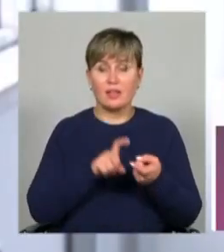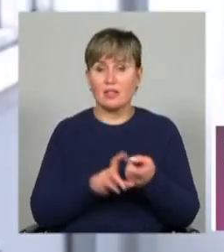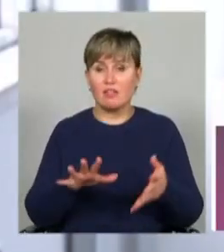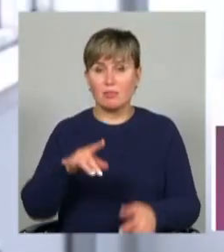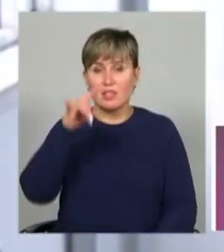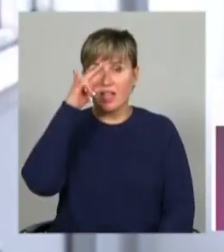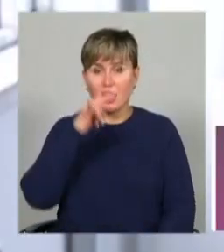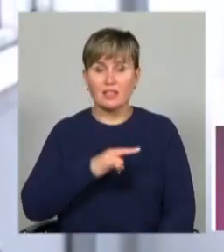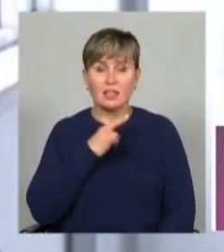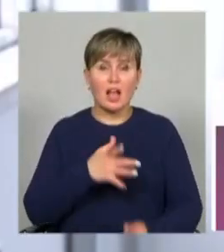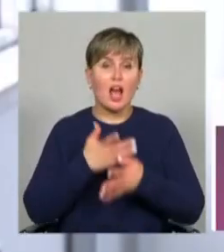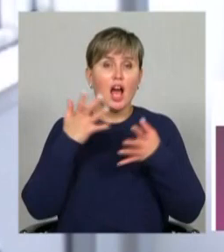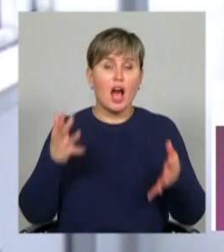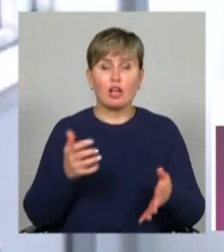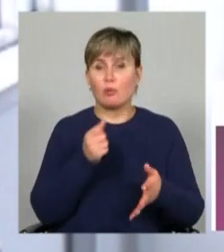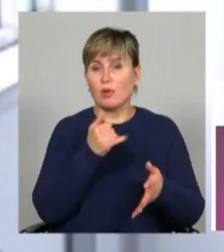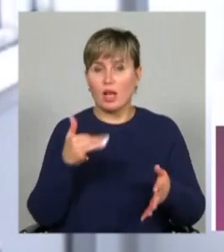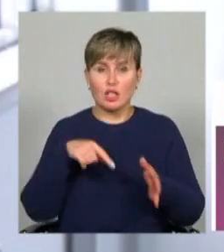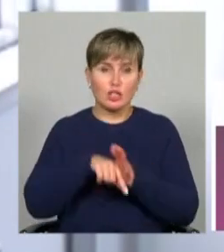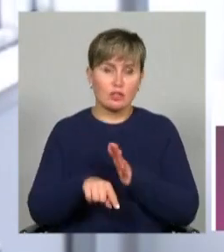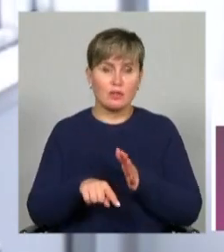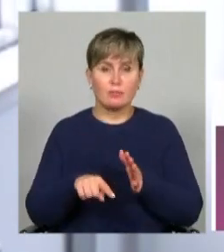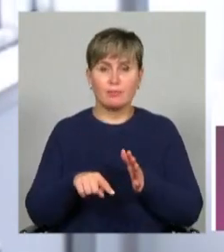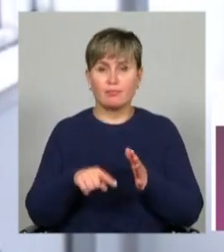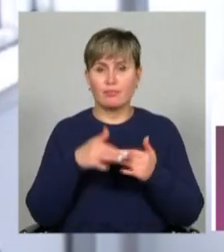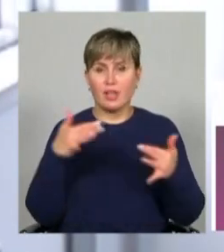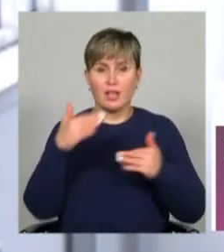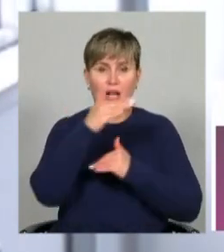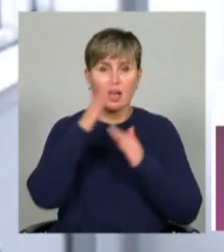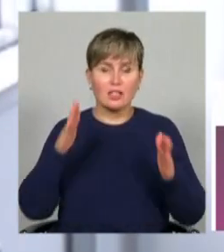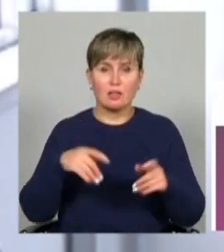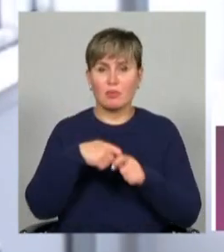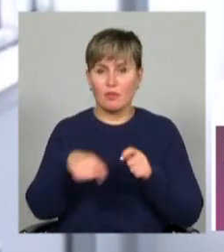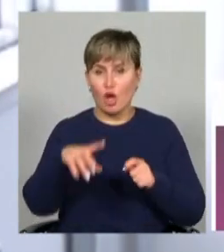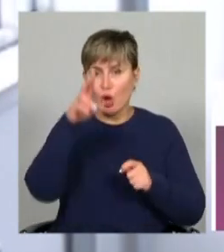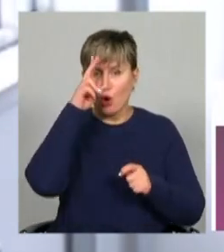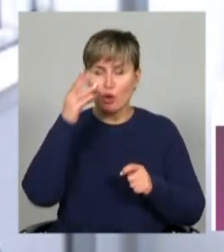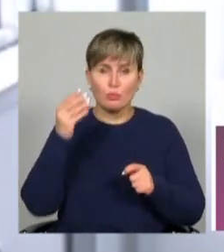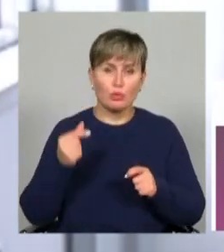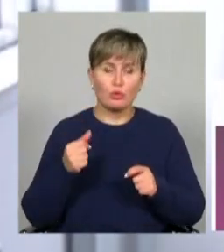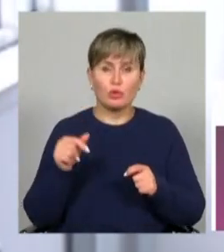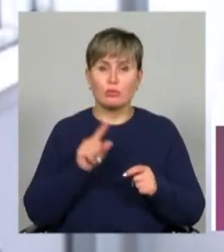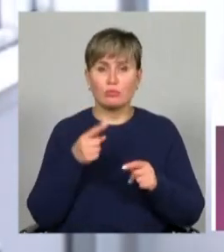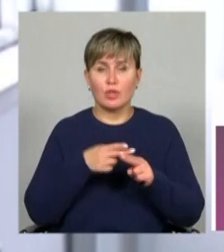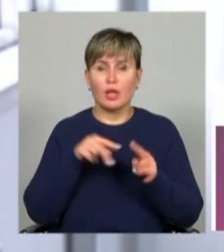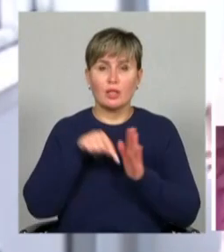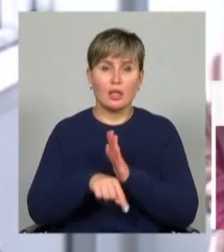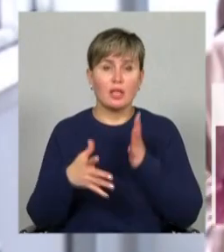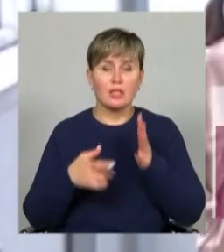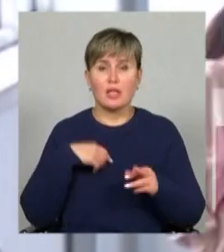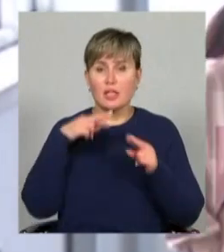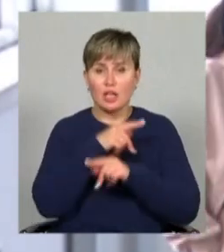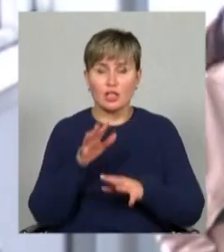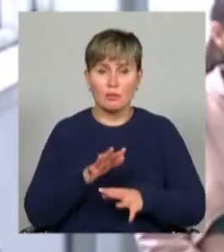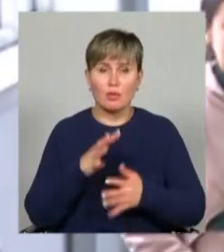Казахстана огромное количество картин было профинансировано на госбюджет. Что-то вроде, если я не ошибаюсь, вот